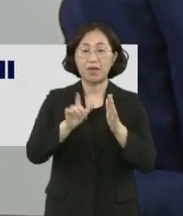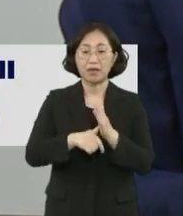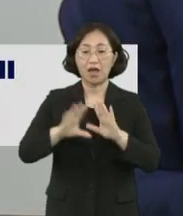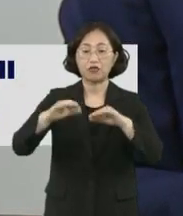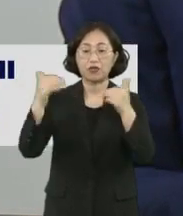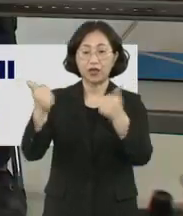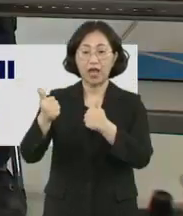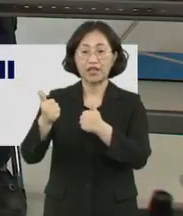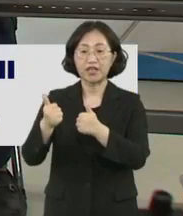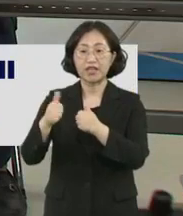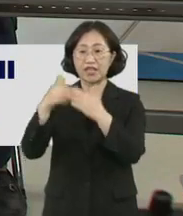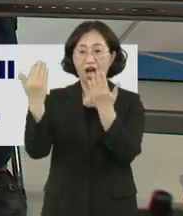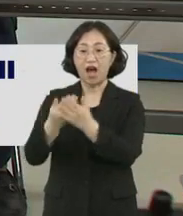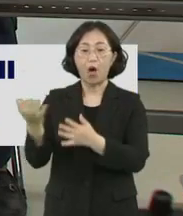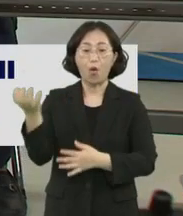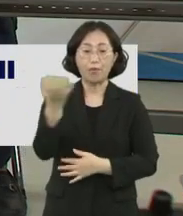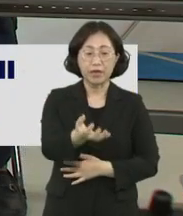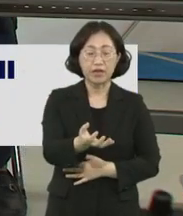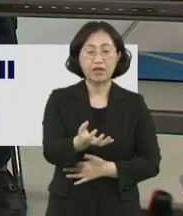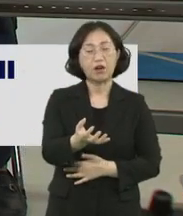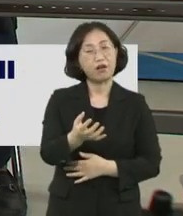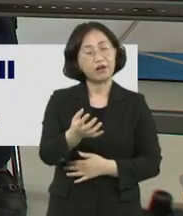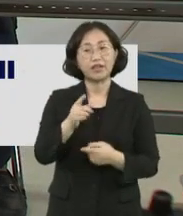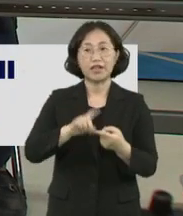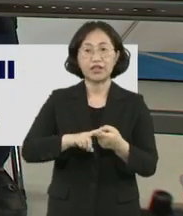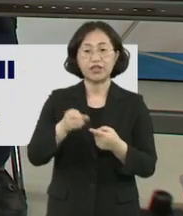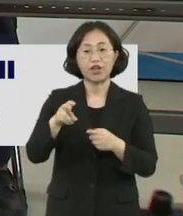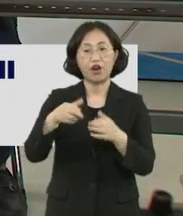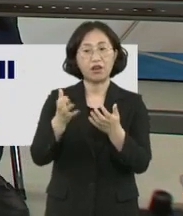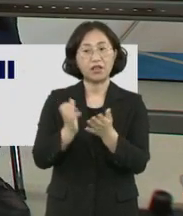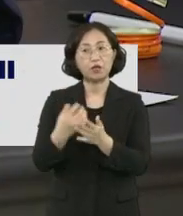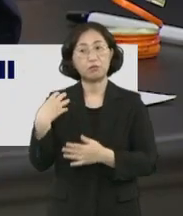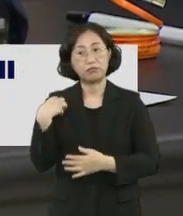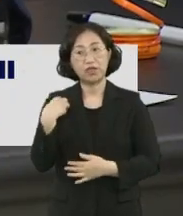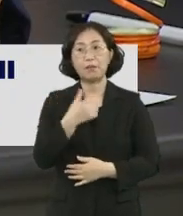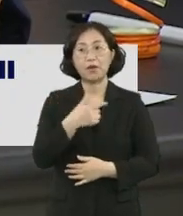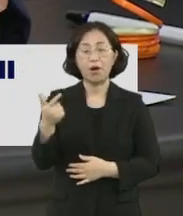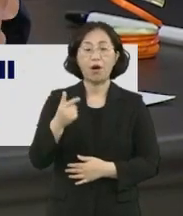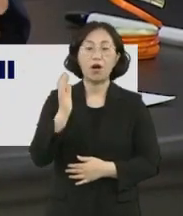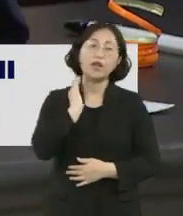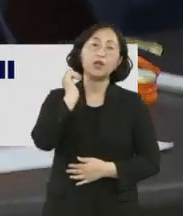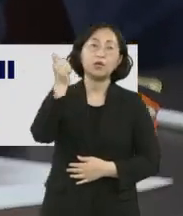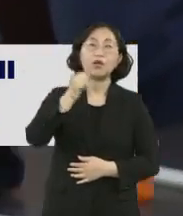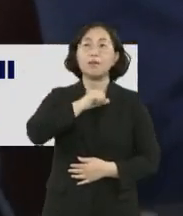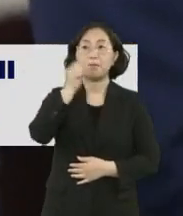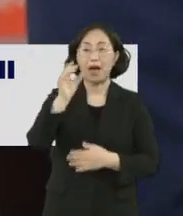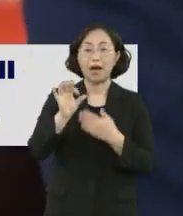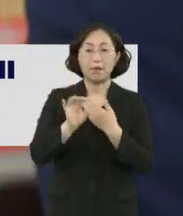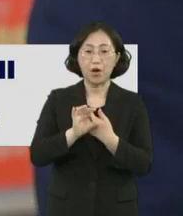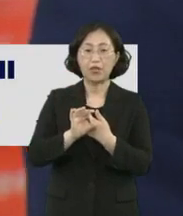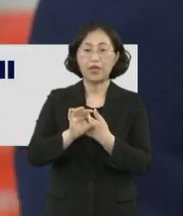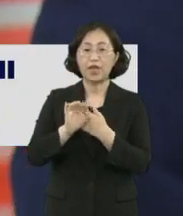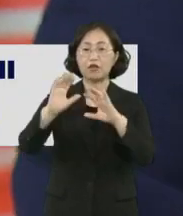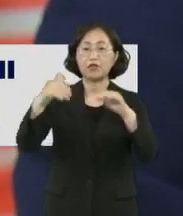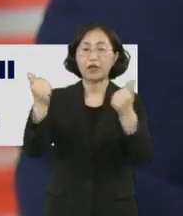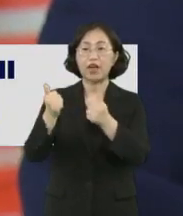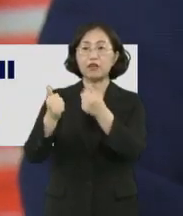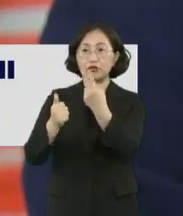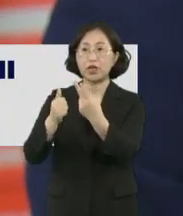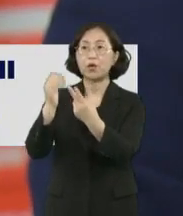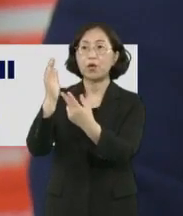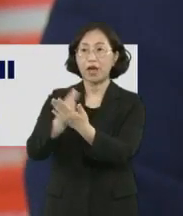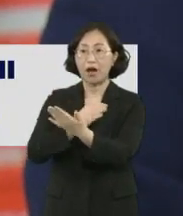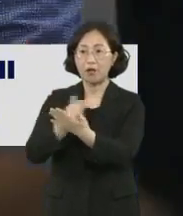국회를 통째로 옮기는 것은 여당도 부담스러울 것이라며 자신이 대통령이 되면 국회를 상하 양원으로